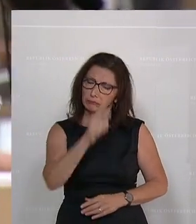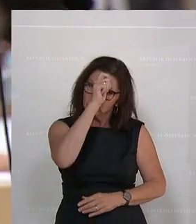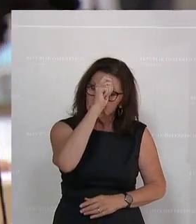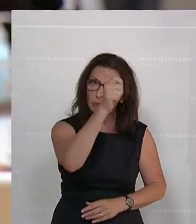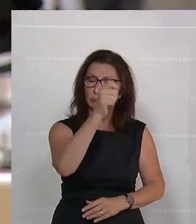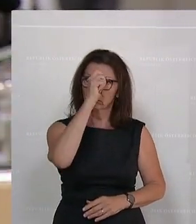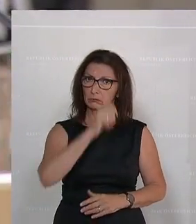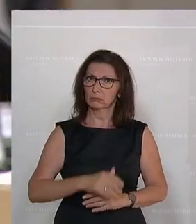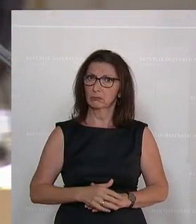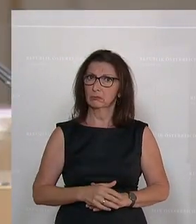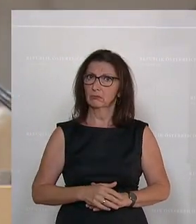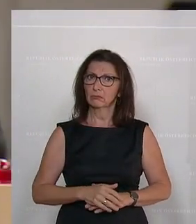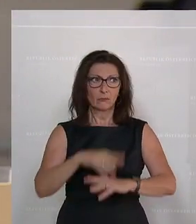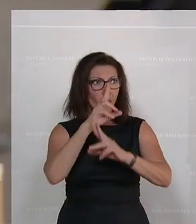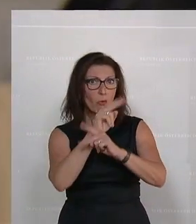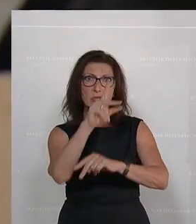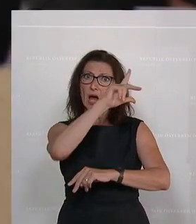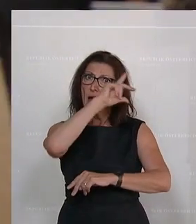den menschen in österreich